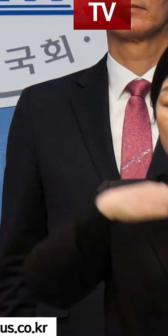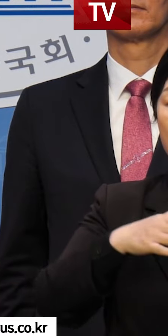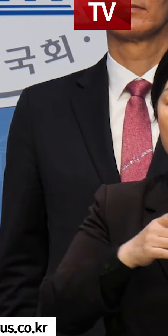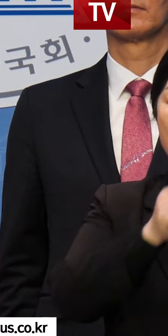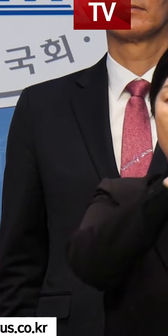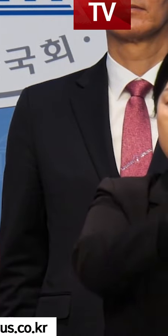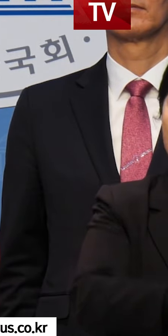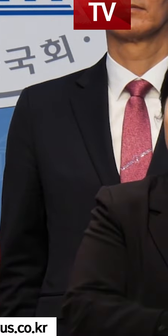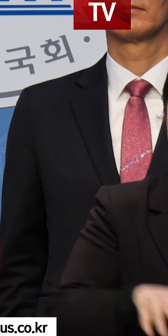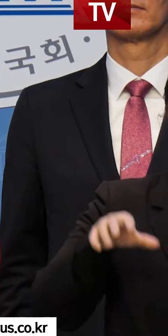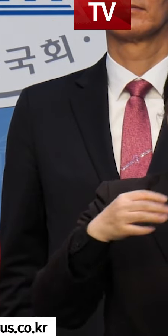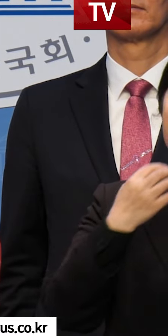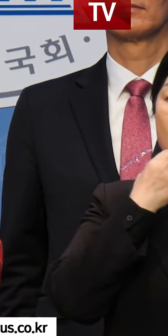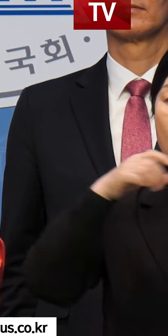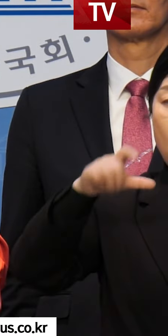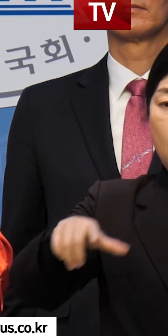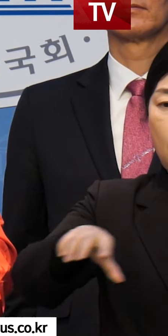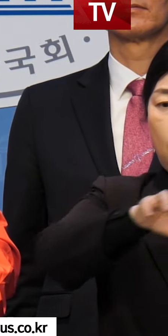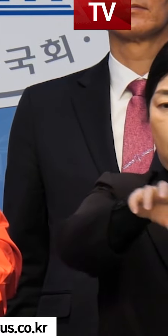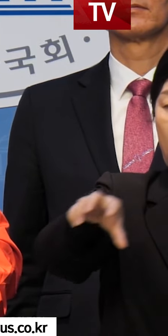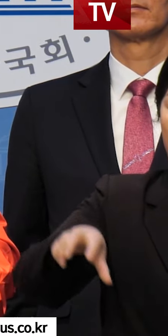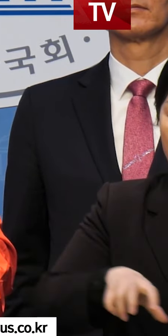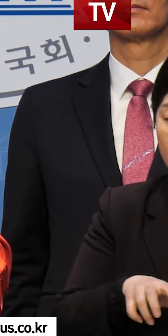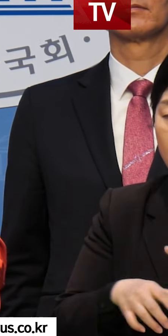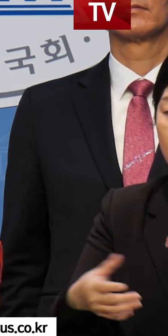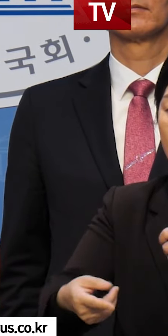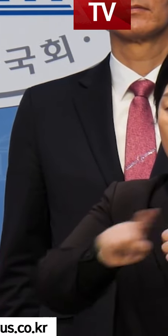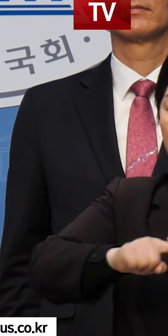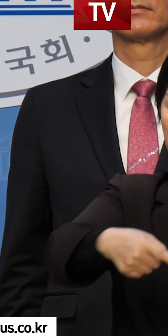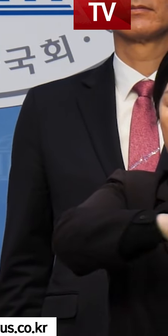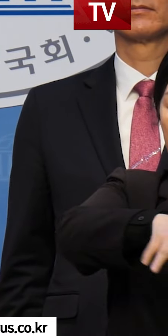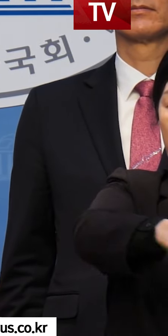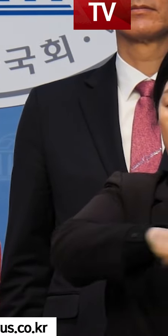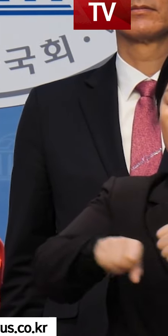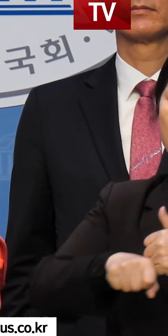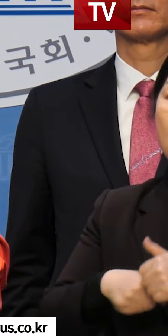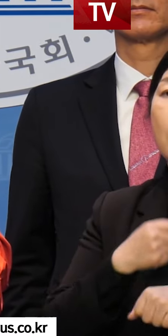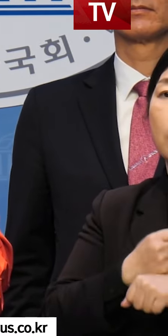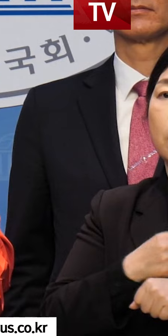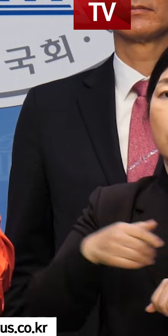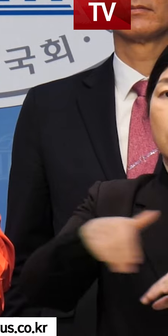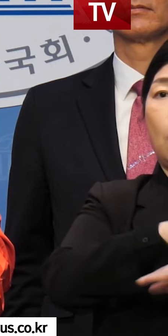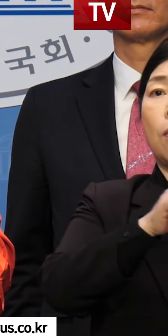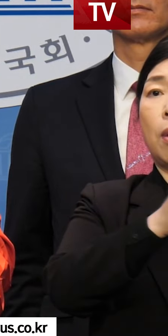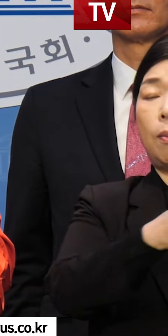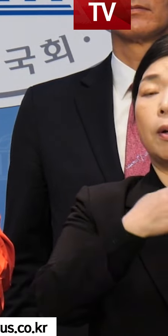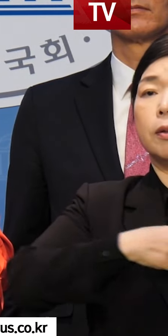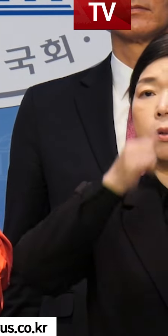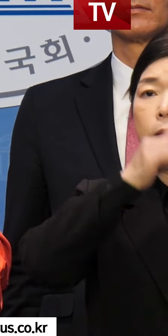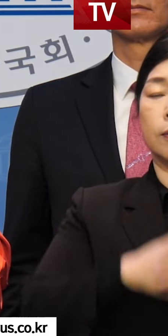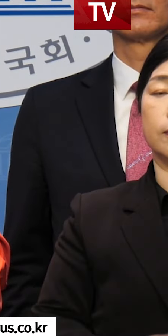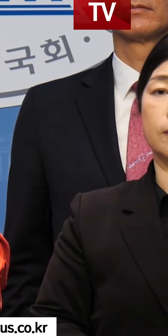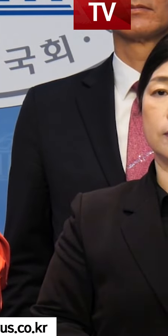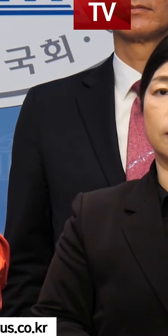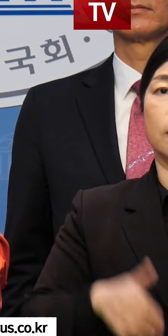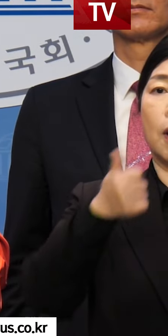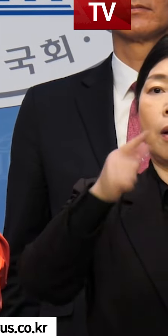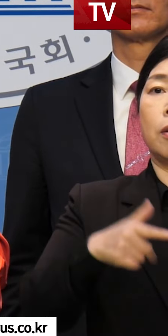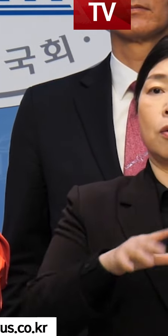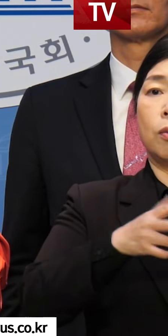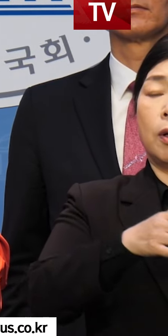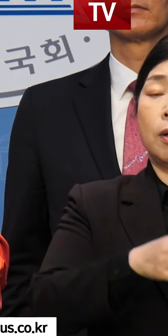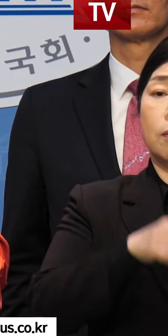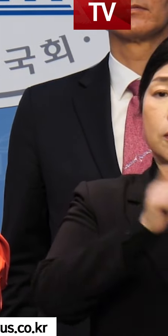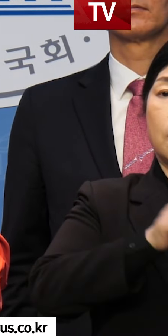과천시의 서울 편입을 추진한다고 밝힌 바 있습니다. 한동훈